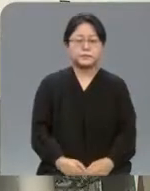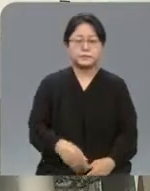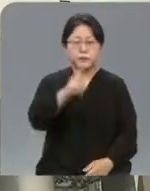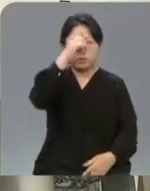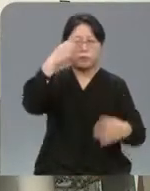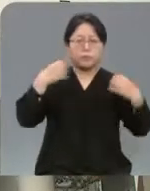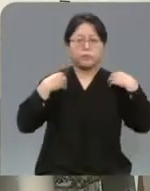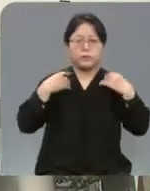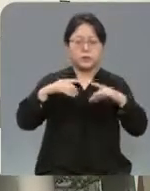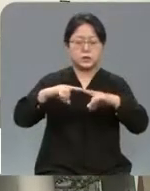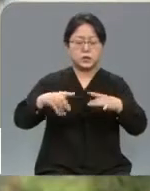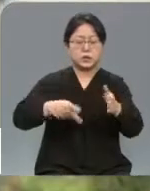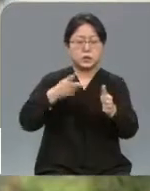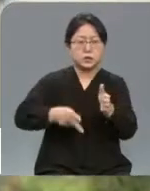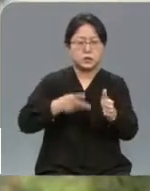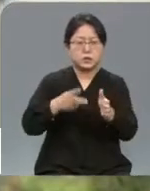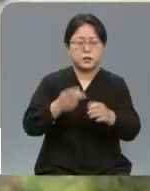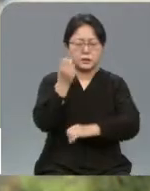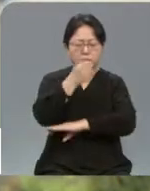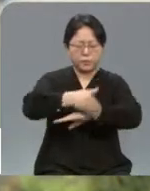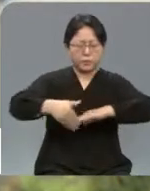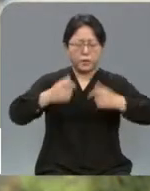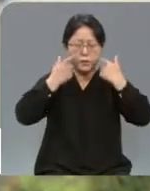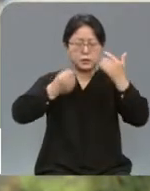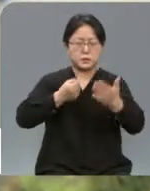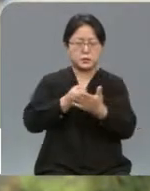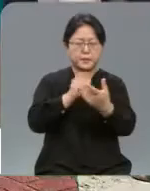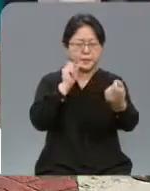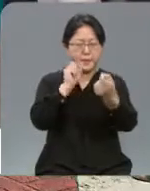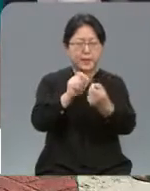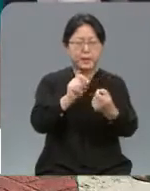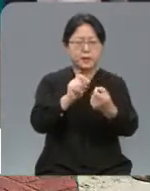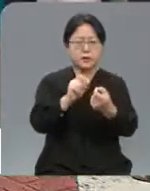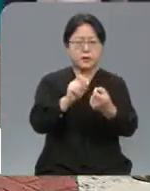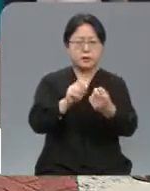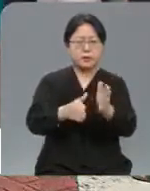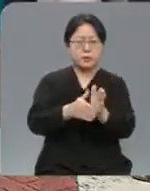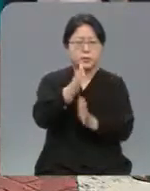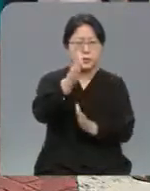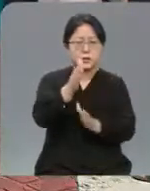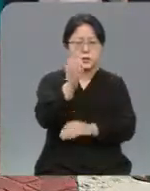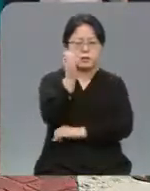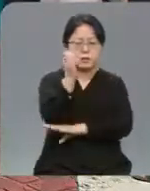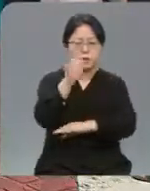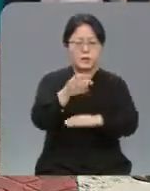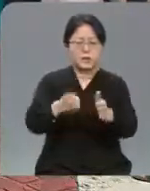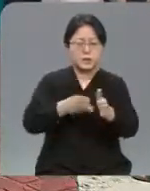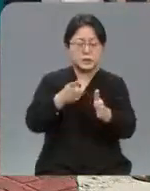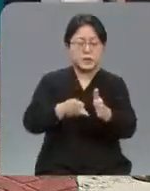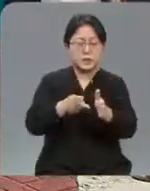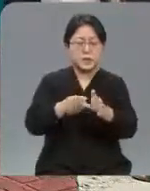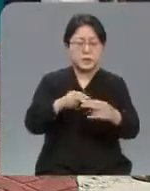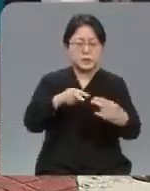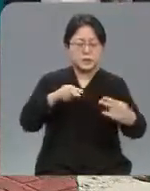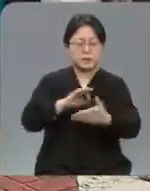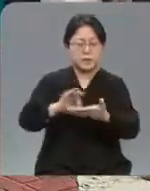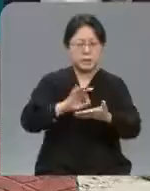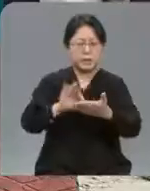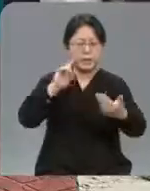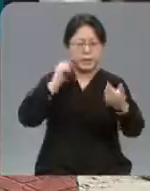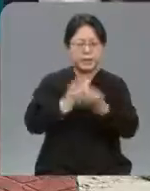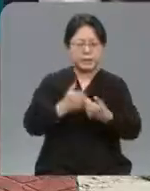정부의 경전선 전철 화석이 붕괴 확정이 다가오면서 도심 통과 에 반대하는 순천 지역 여론도 더